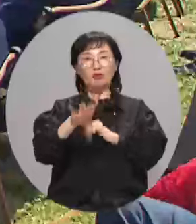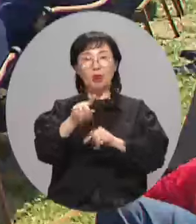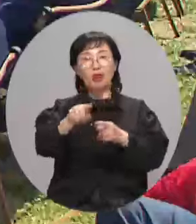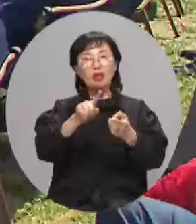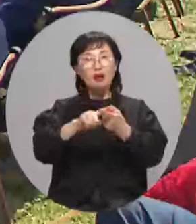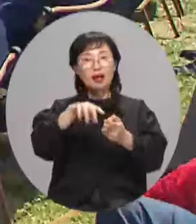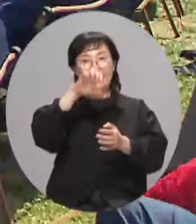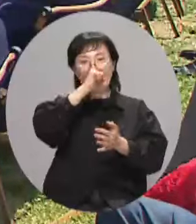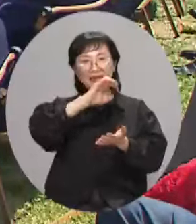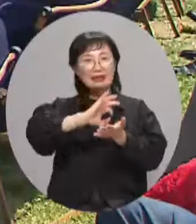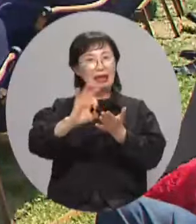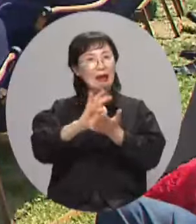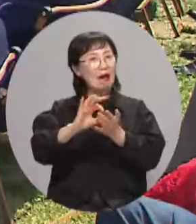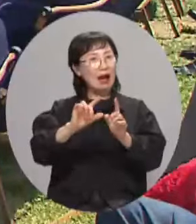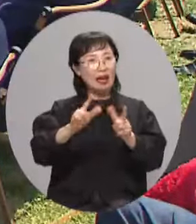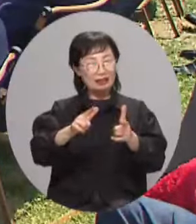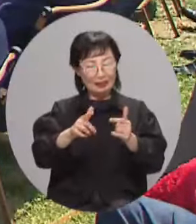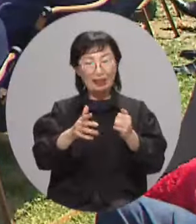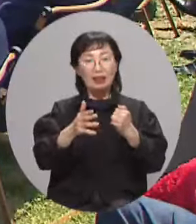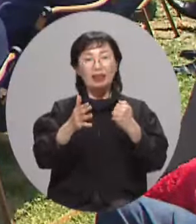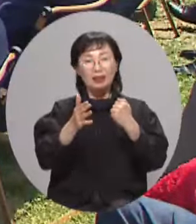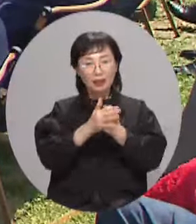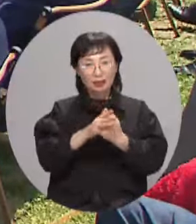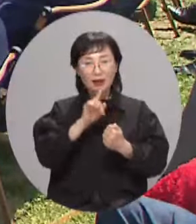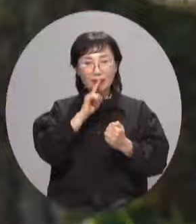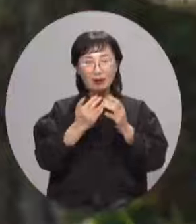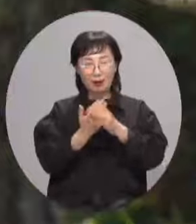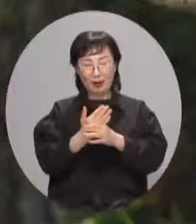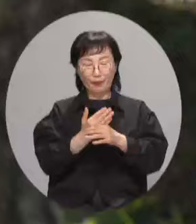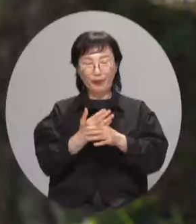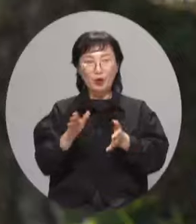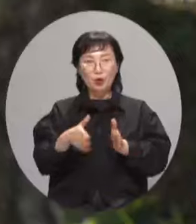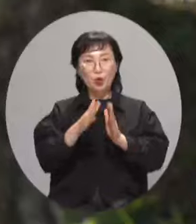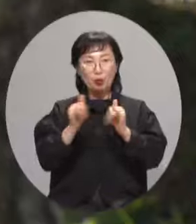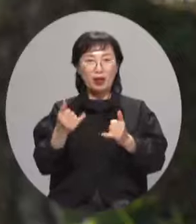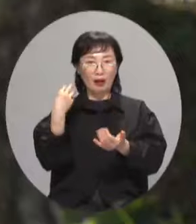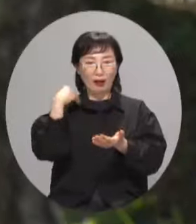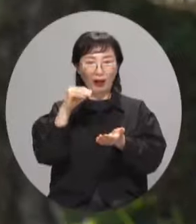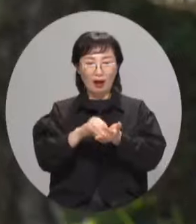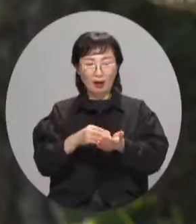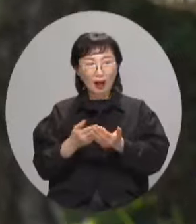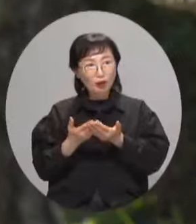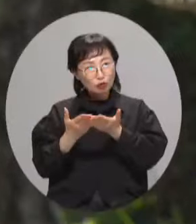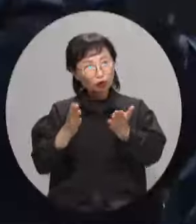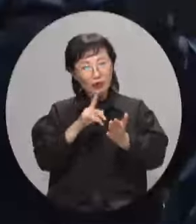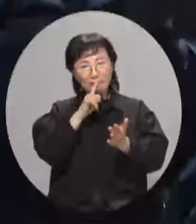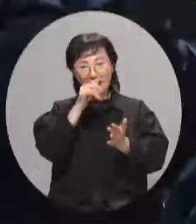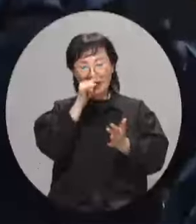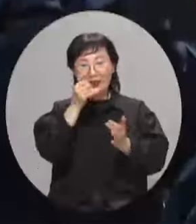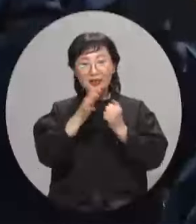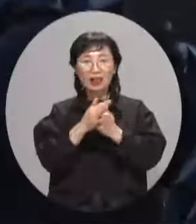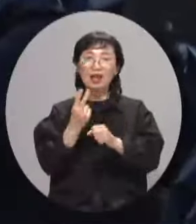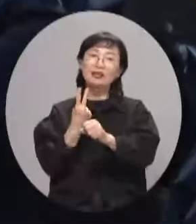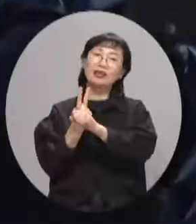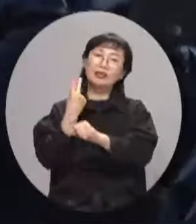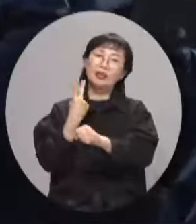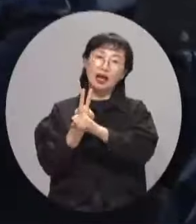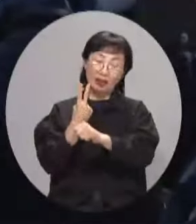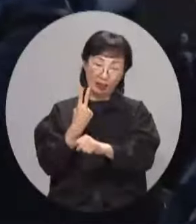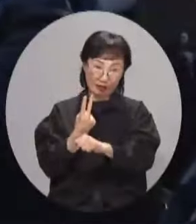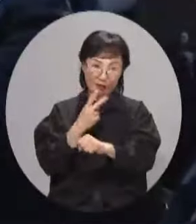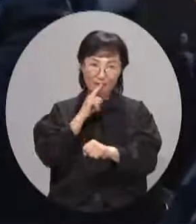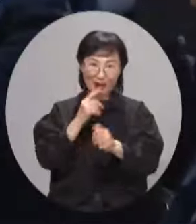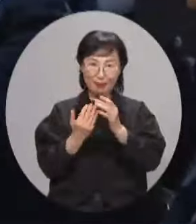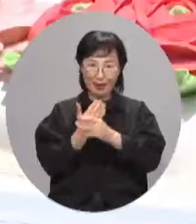따라붙었습니다. 새로운 도정이 출범하며 도민에게 환원하자는 논의가 비로소 급물살을 탔던 게 재작년. 그리고